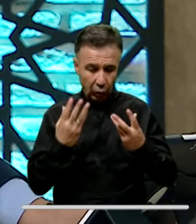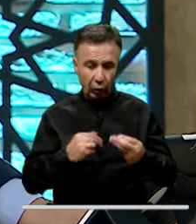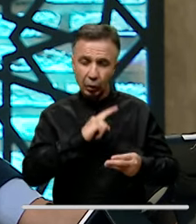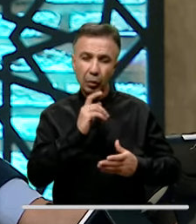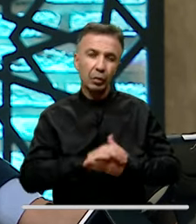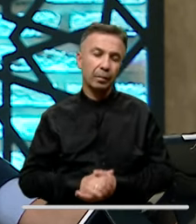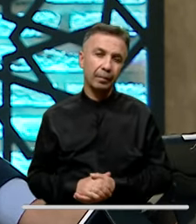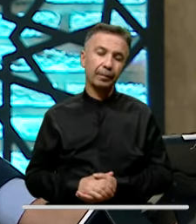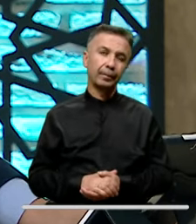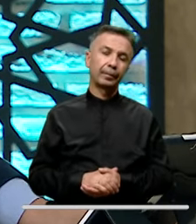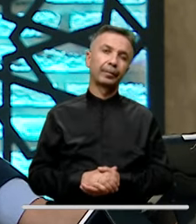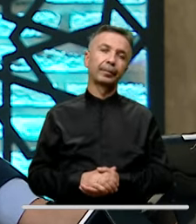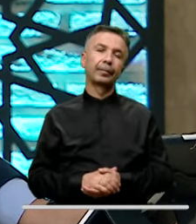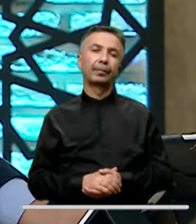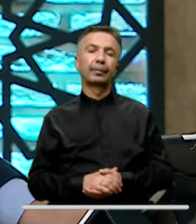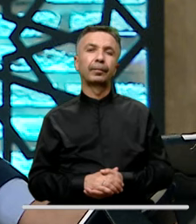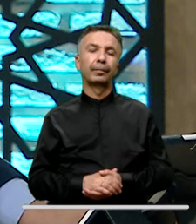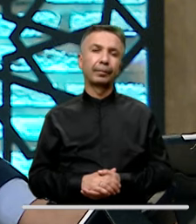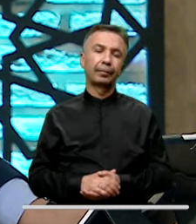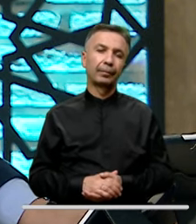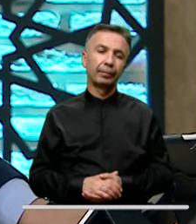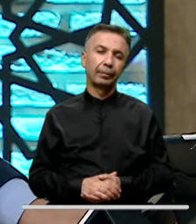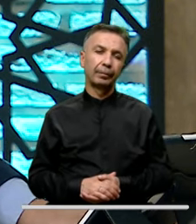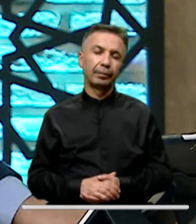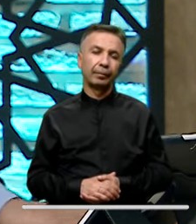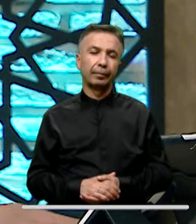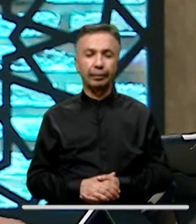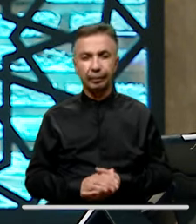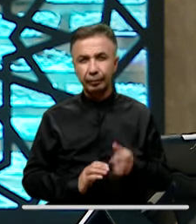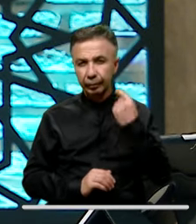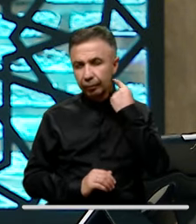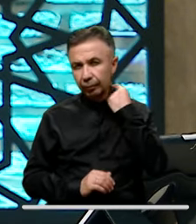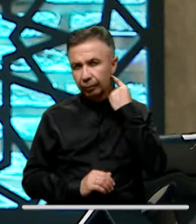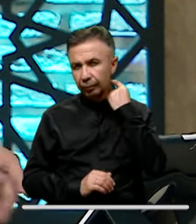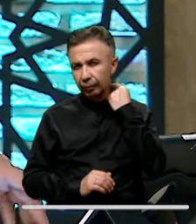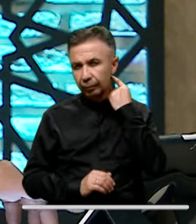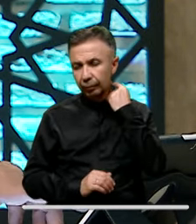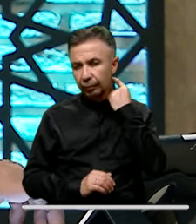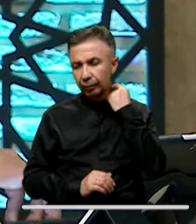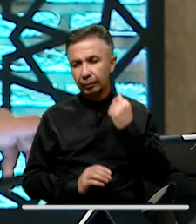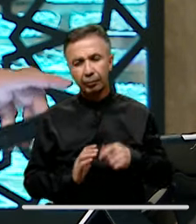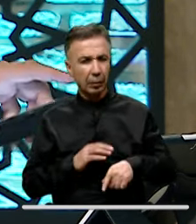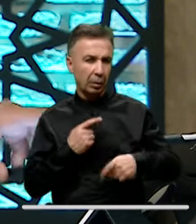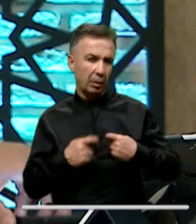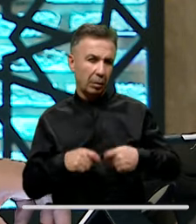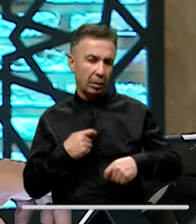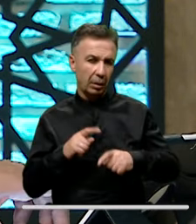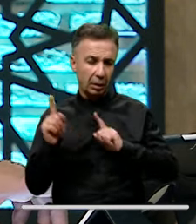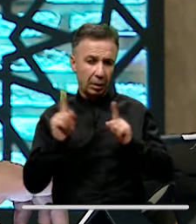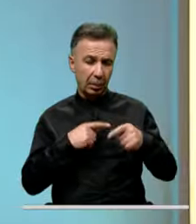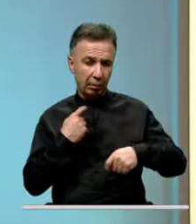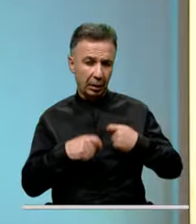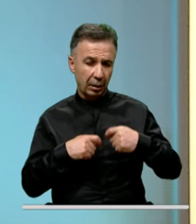Diyanet Vakfı'nı kapsar. Dikkat edilen şeyler nelerdir hocam? Gidip bugün bir mobil bankacılıktan mesela Türkiye